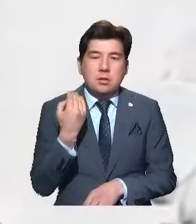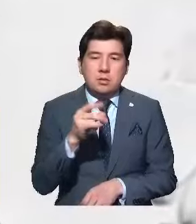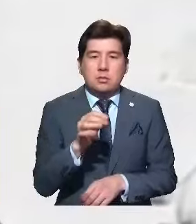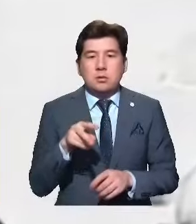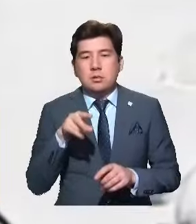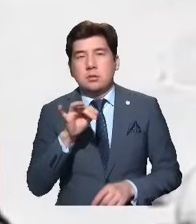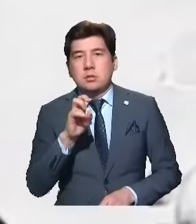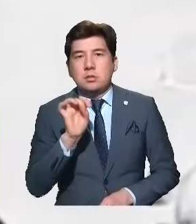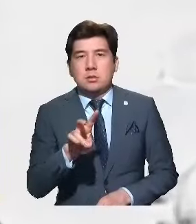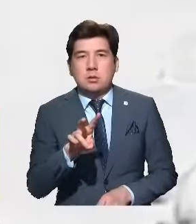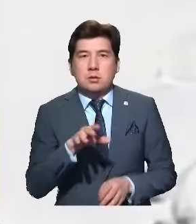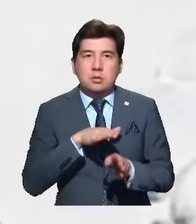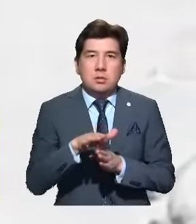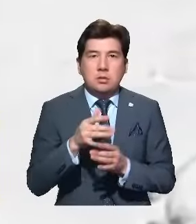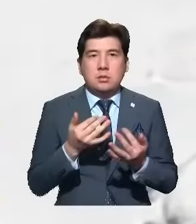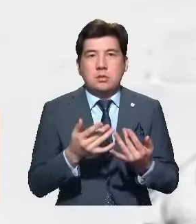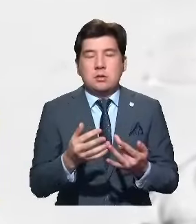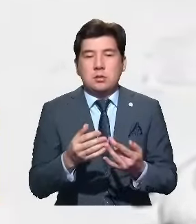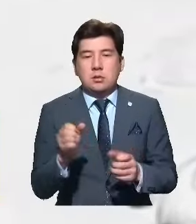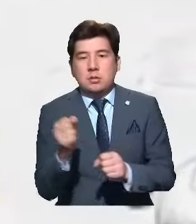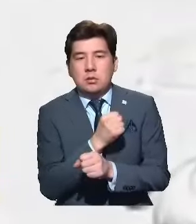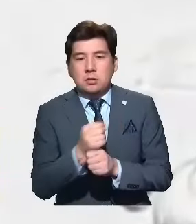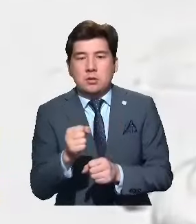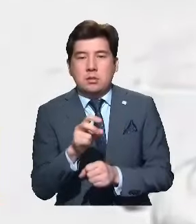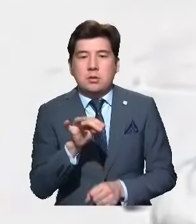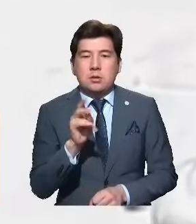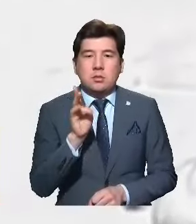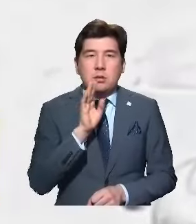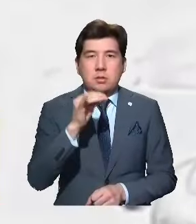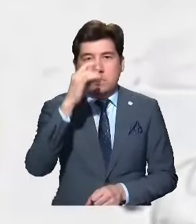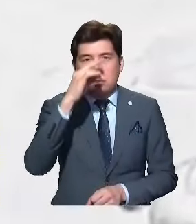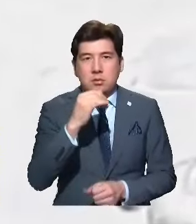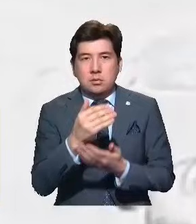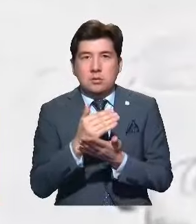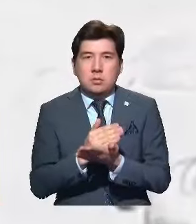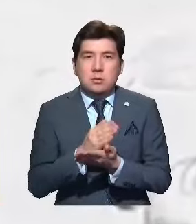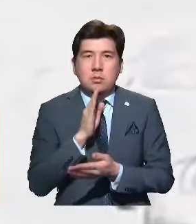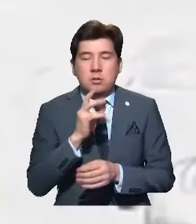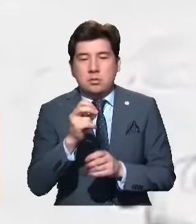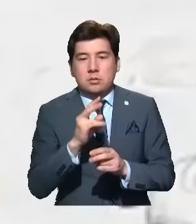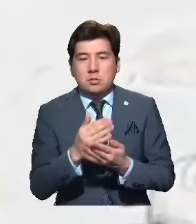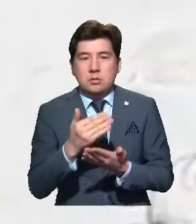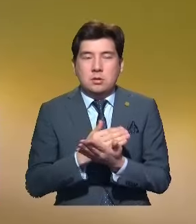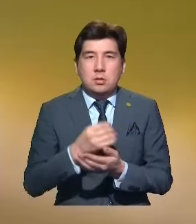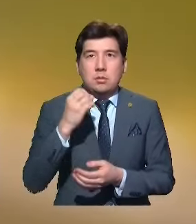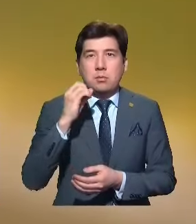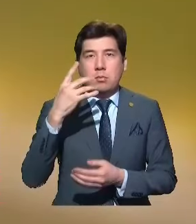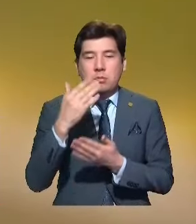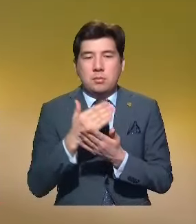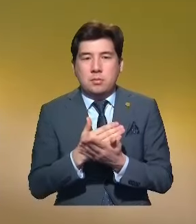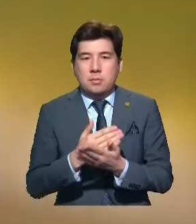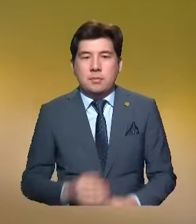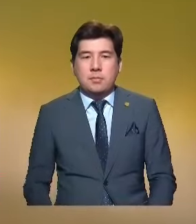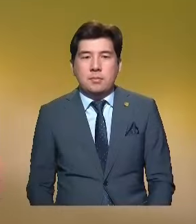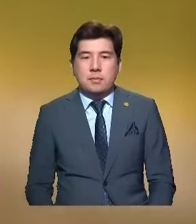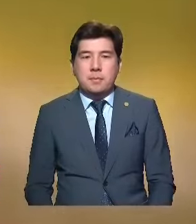Прошу прощения у потерпевшего, которого я избил, у братьев-мусульман. Я осознал свою ошибку. Простите меня ради Аллаха.